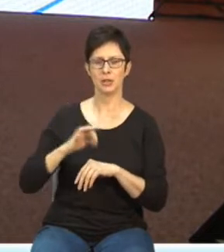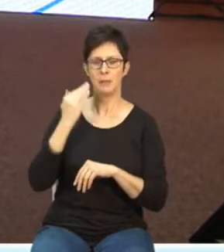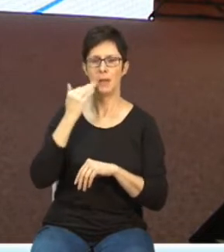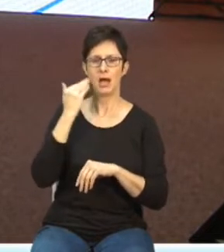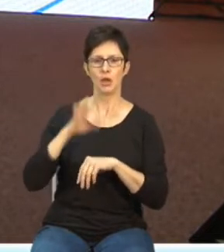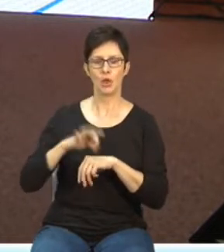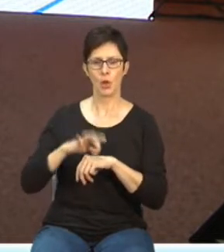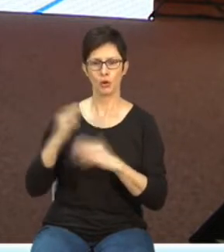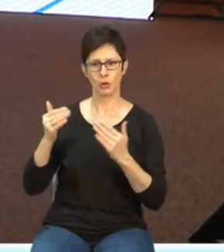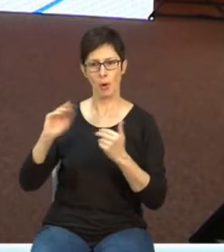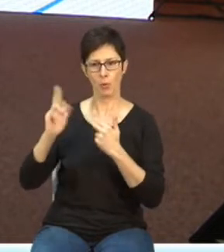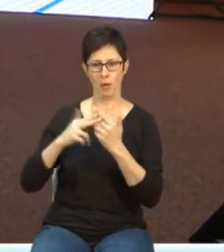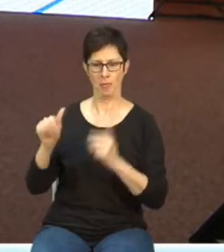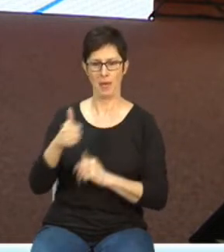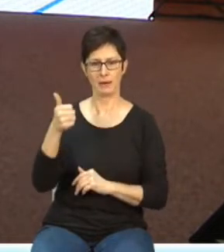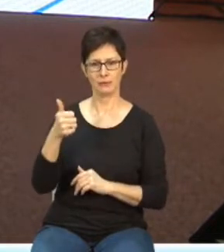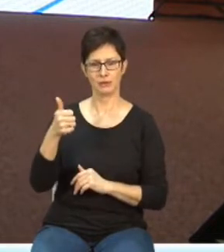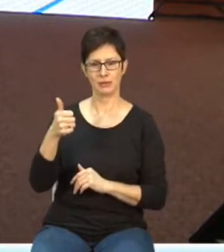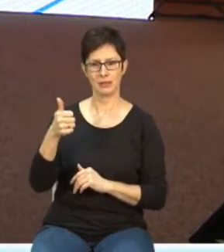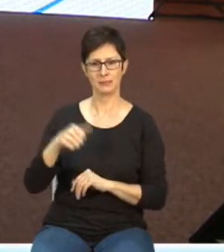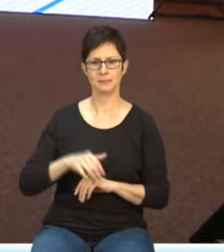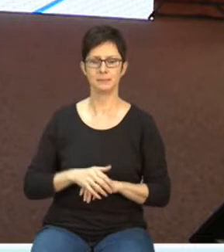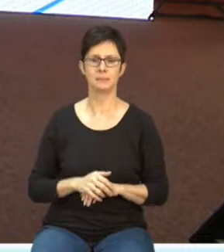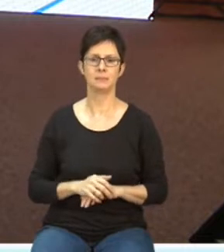mogła odpowiedzieć jako pierwsza